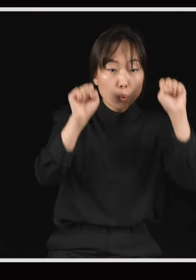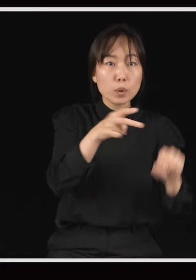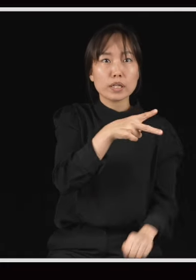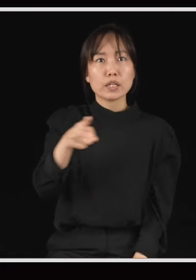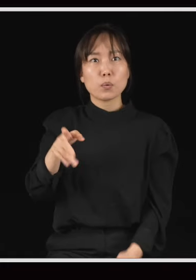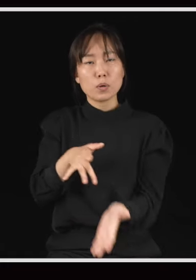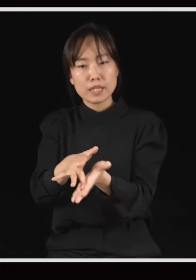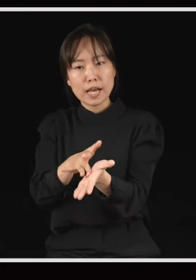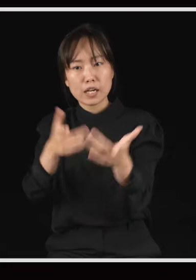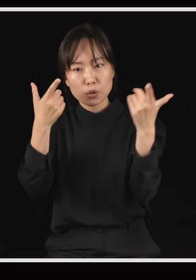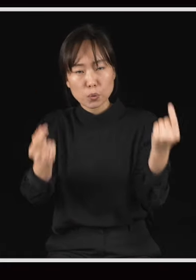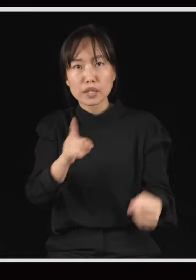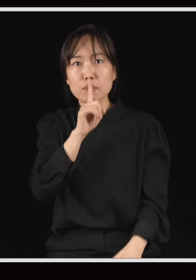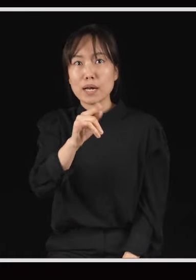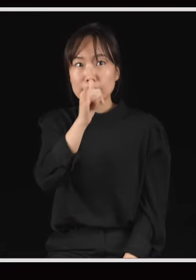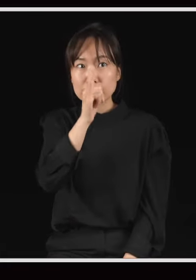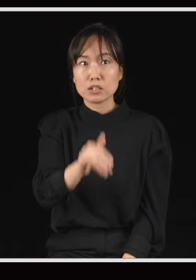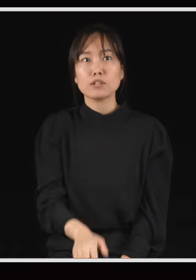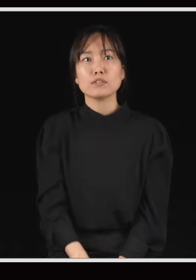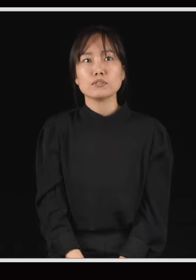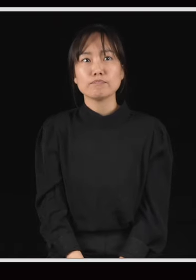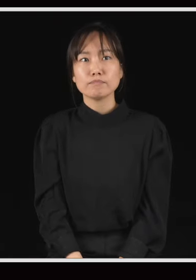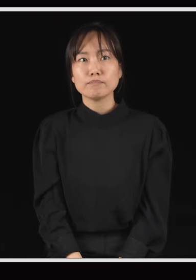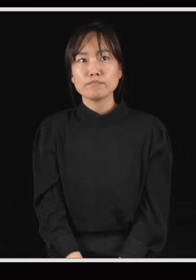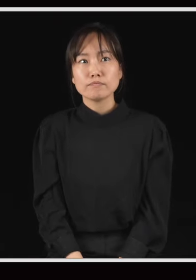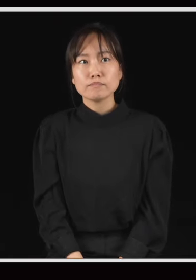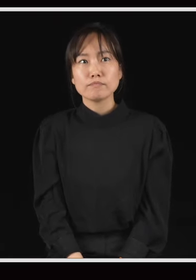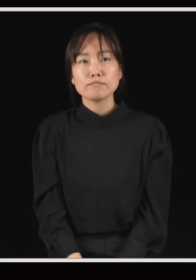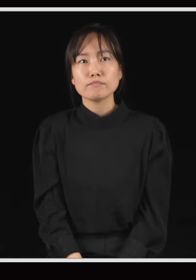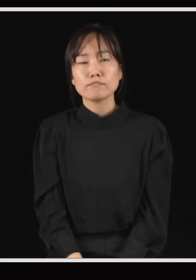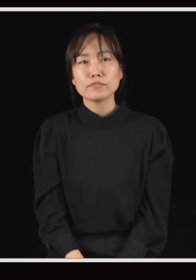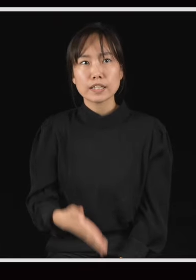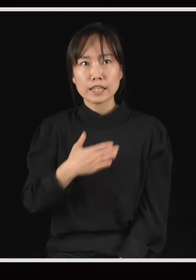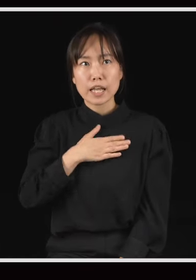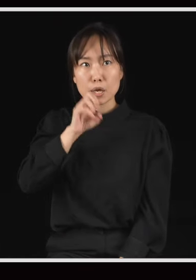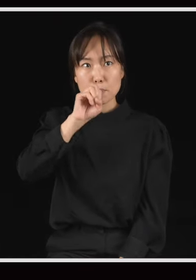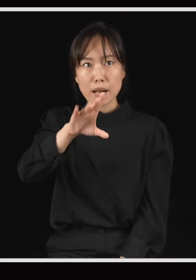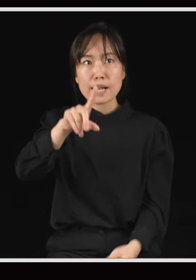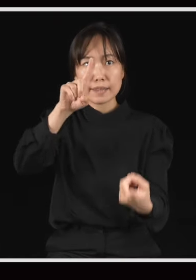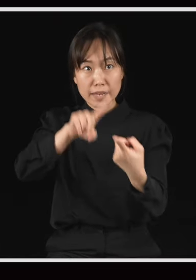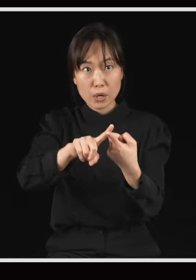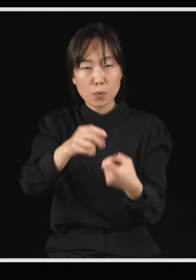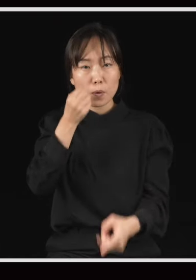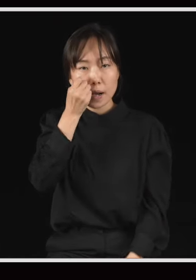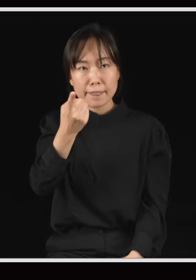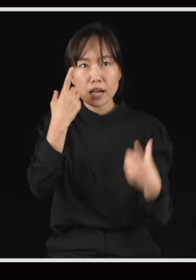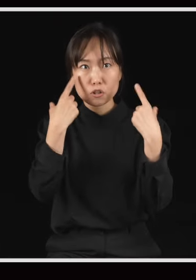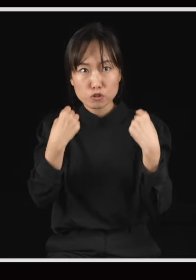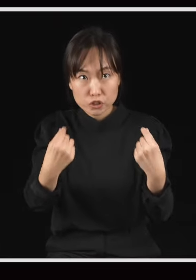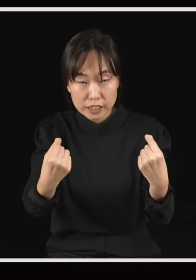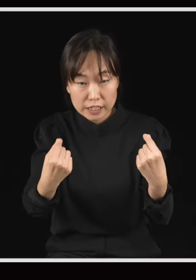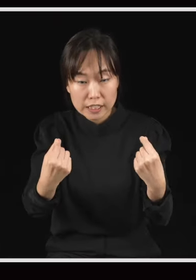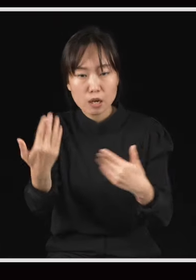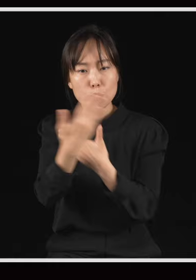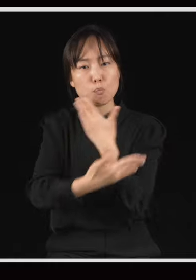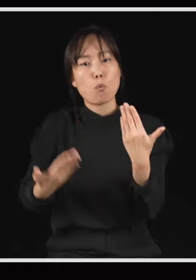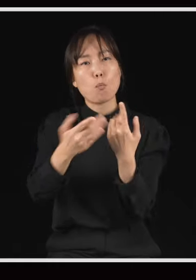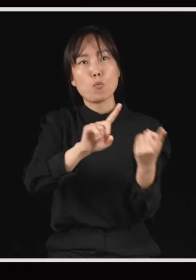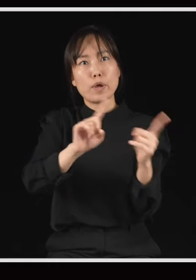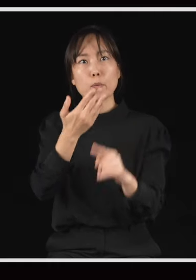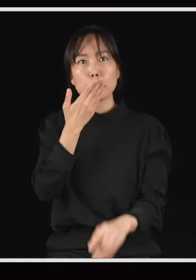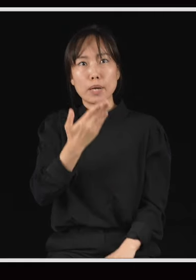약이다라는 단어가 실제로 있죠. Exercise is medicine. 한 달이 지나면 제가 말씀드린 대로 하시면 체력과 신체